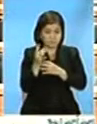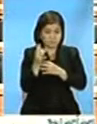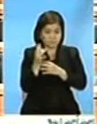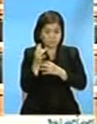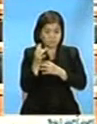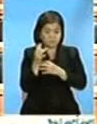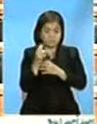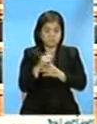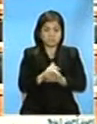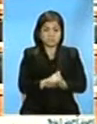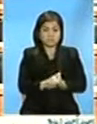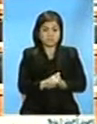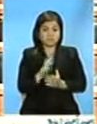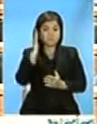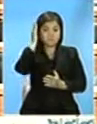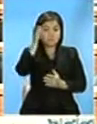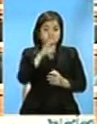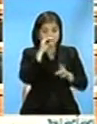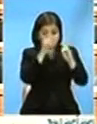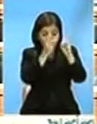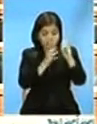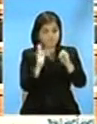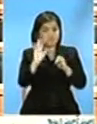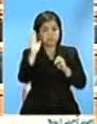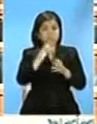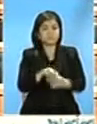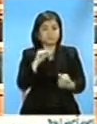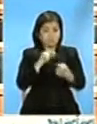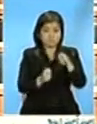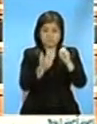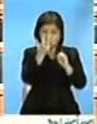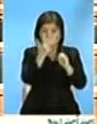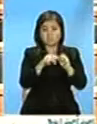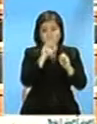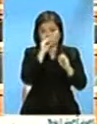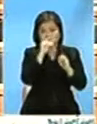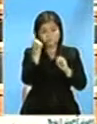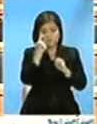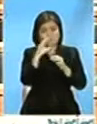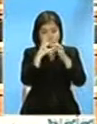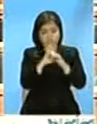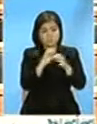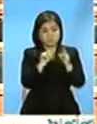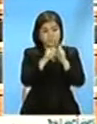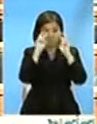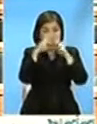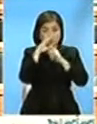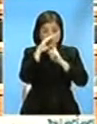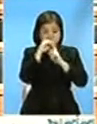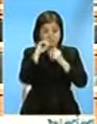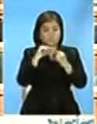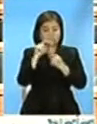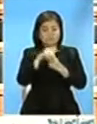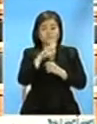ติมในคราวอื่นผมขออนุญาตได้เข้ามาใช้ในคราวนี้ด้วยกันเพราะมันก็เกี่ยวพันกันมีการหยิบย